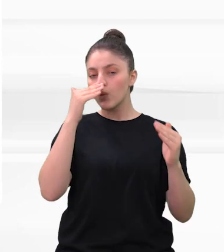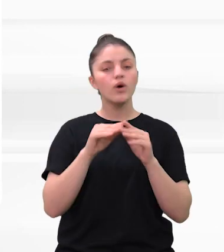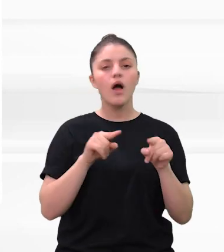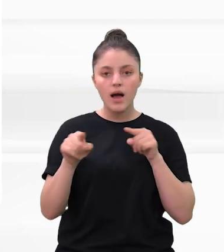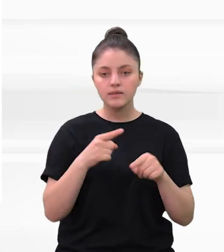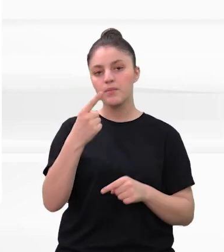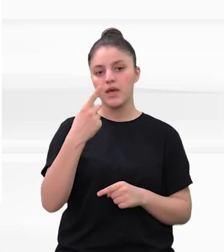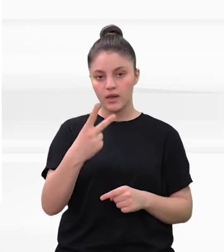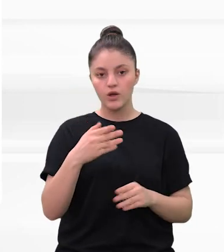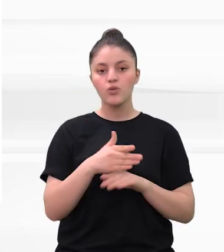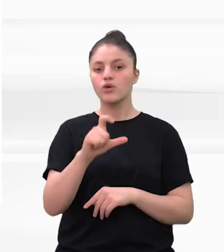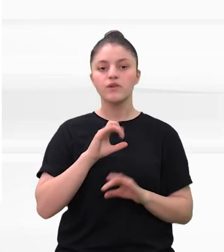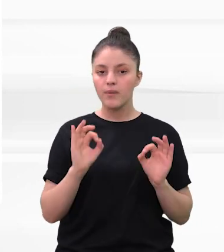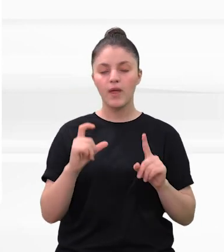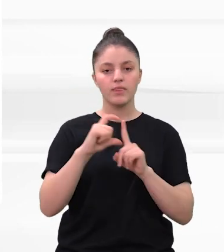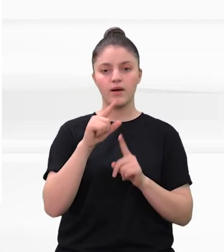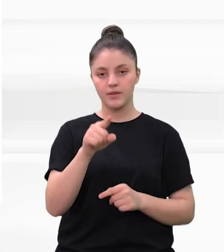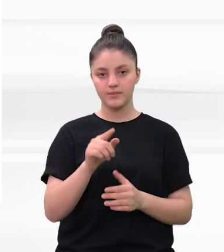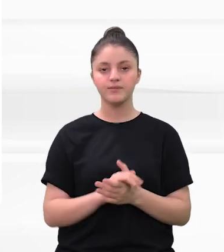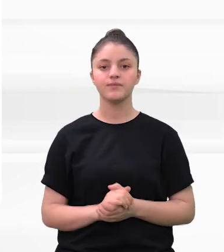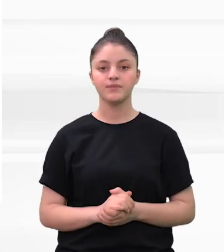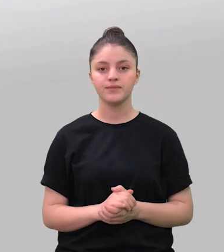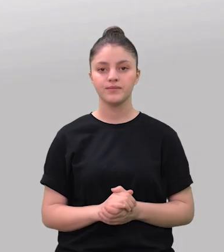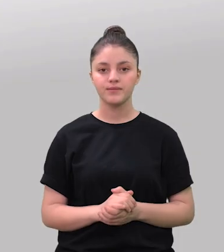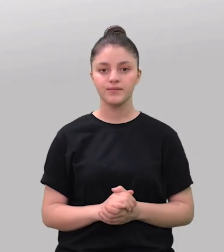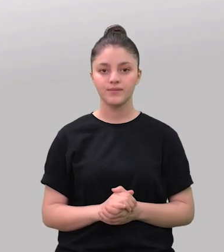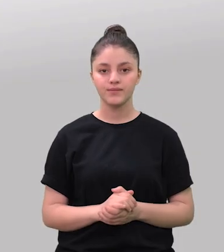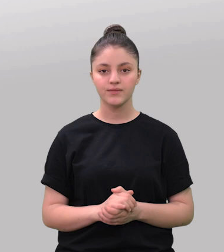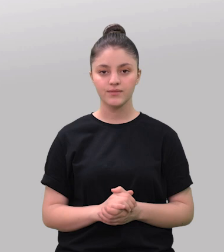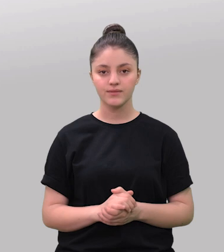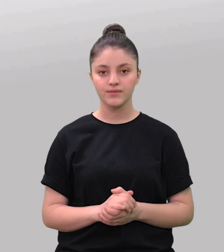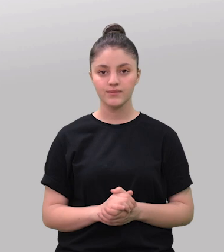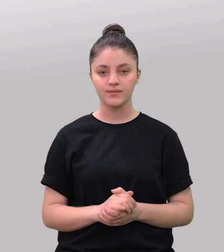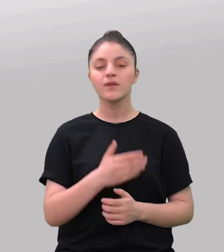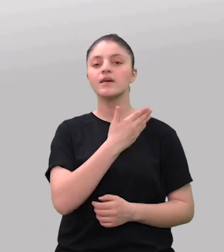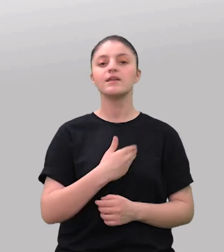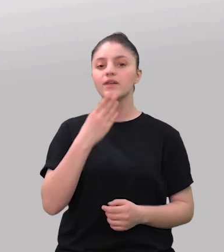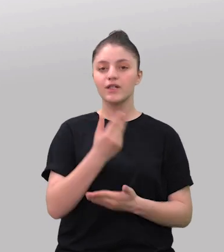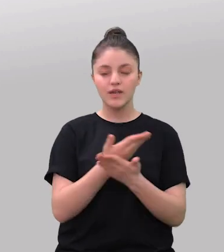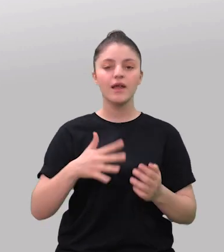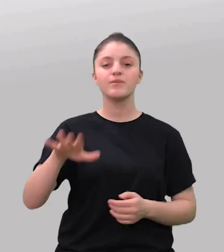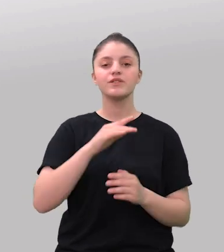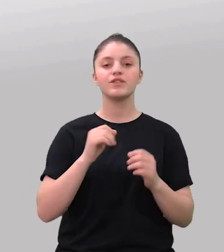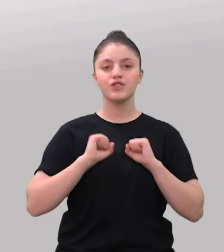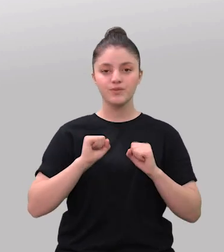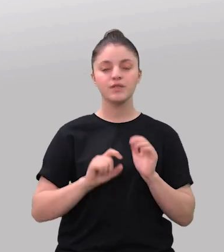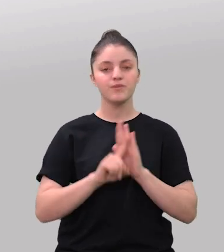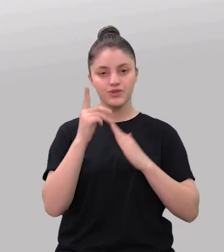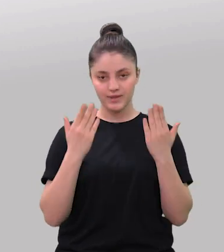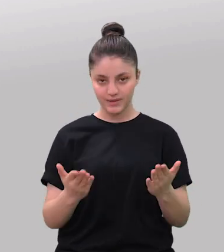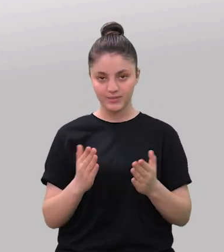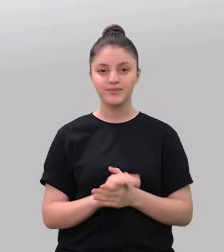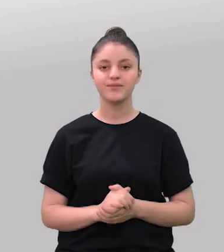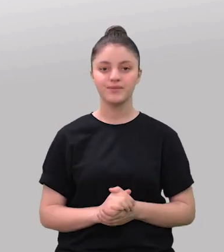bilir sorulara cevabınız de seçeneği bir ve için Ee sevgiliye şerefsizi çalışmalarda başarılar